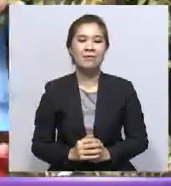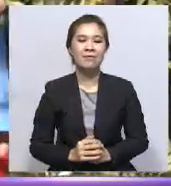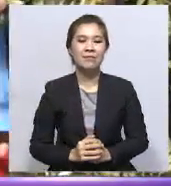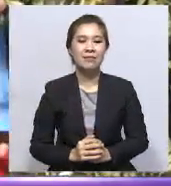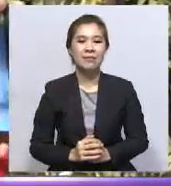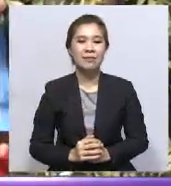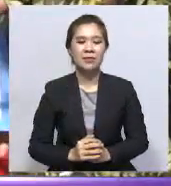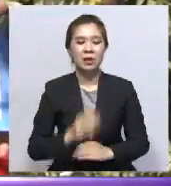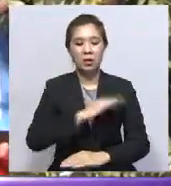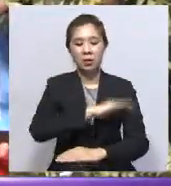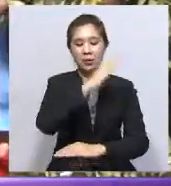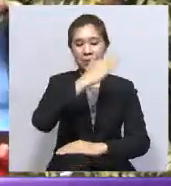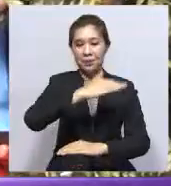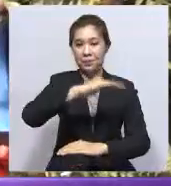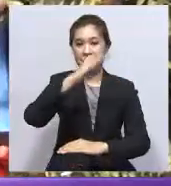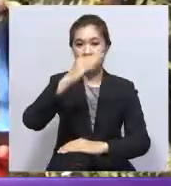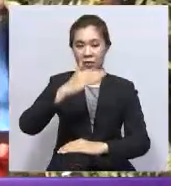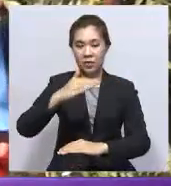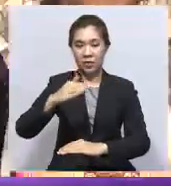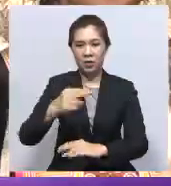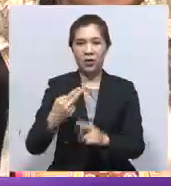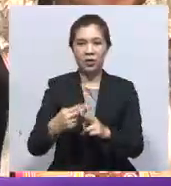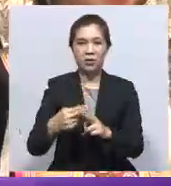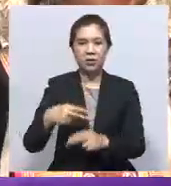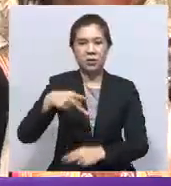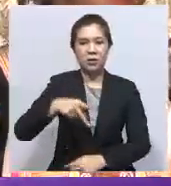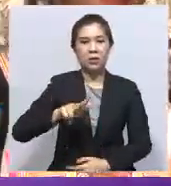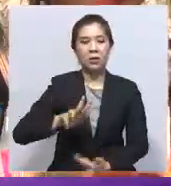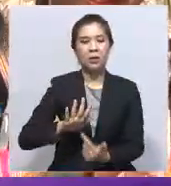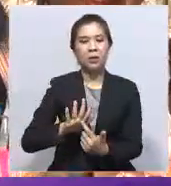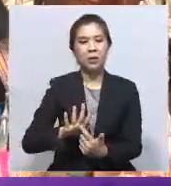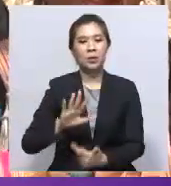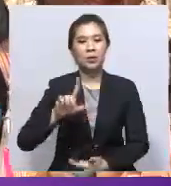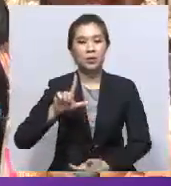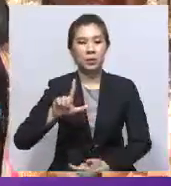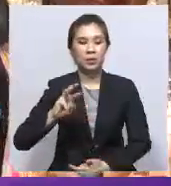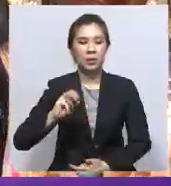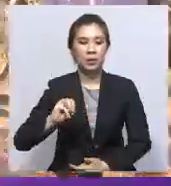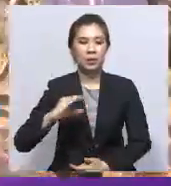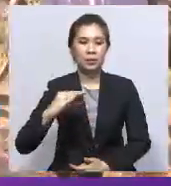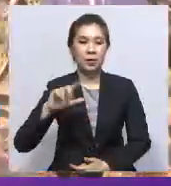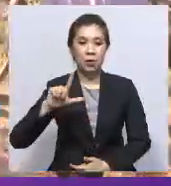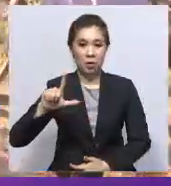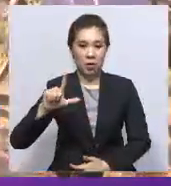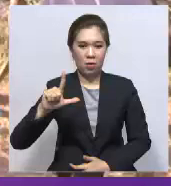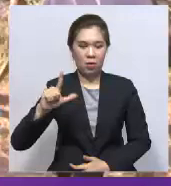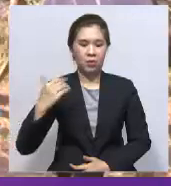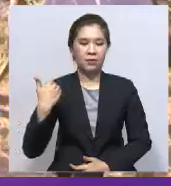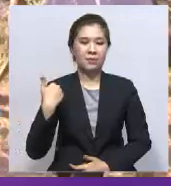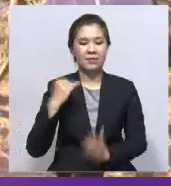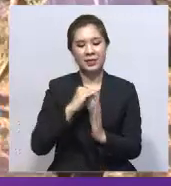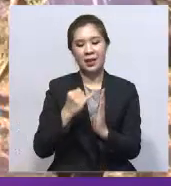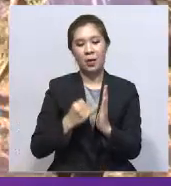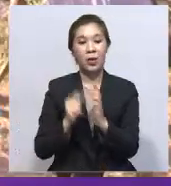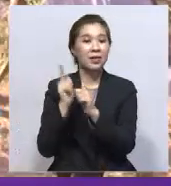ที่บนยอดภูลมโลในเขตอุทยานแห่งชาติปูหินล่องกล้าหมู่6ตำบลกกสะทอนอำเภอด่านซ้